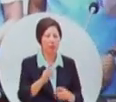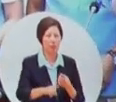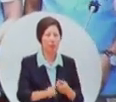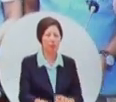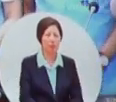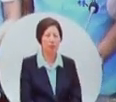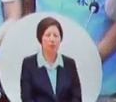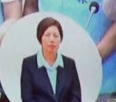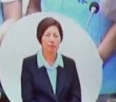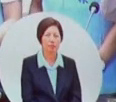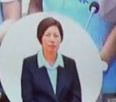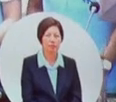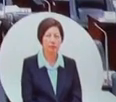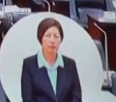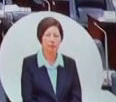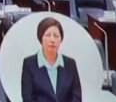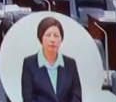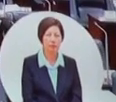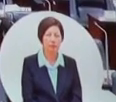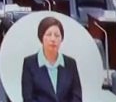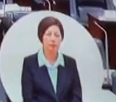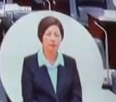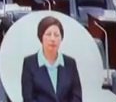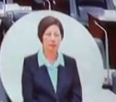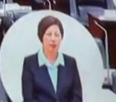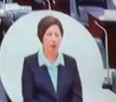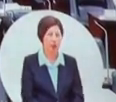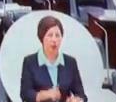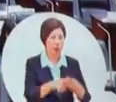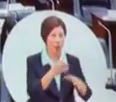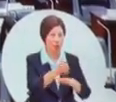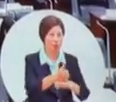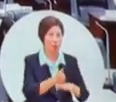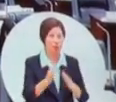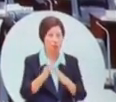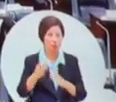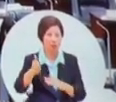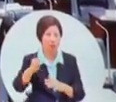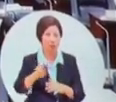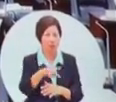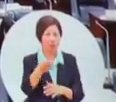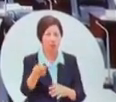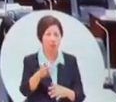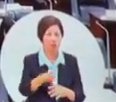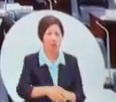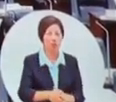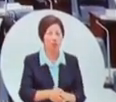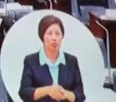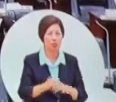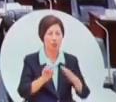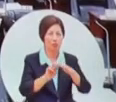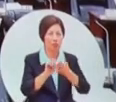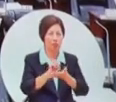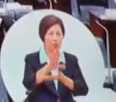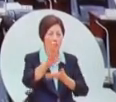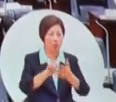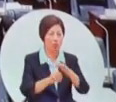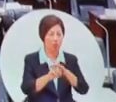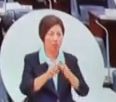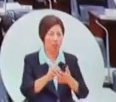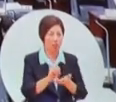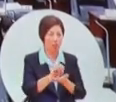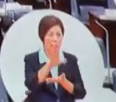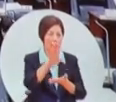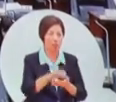来。市长、主席，那现在请帮我准备下一张投影片，下一张投影